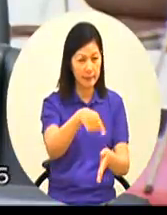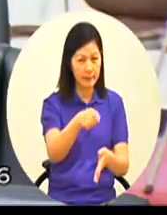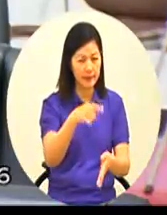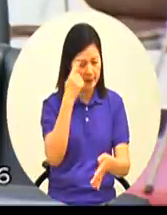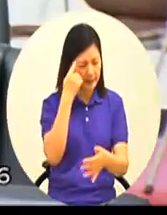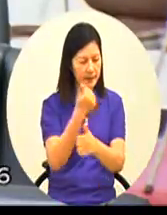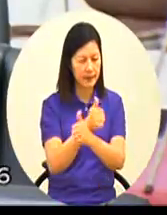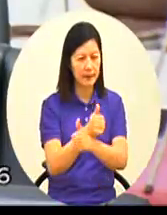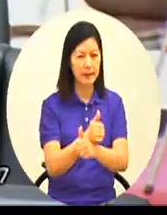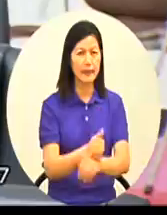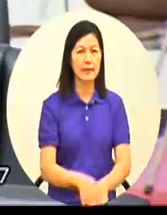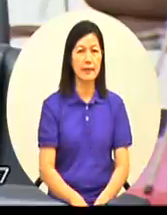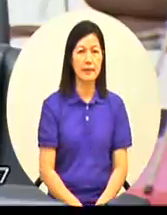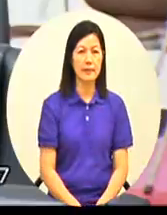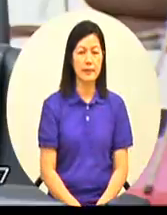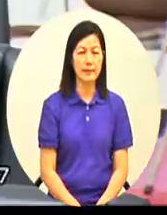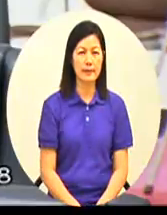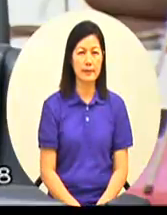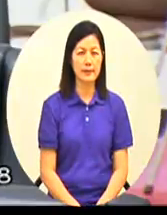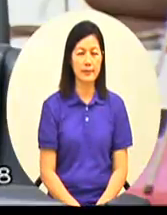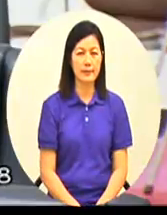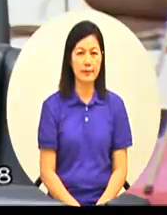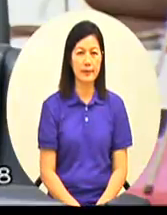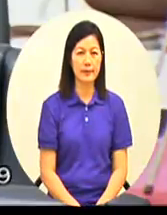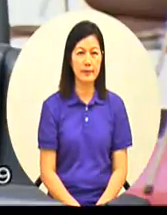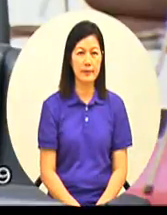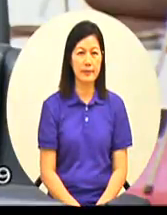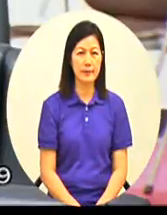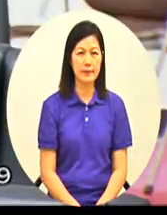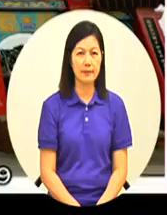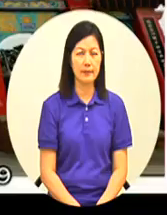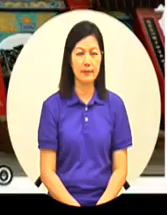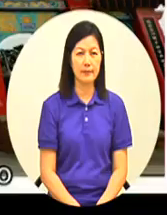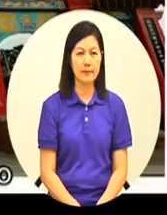鲁。 好。 那再来就是。这是仁